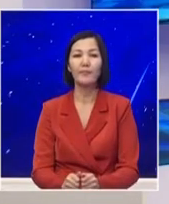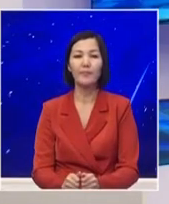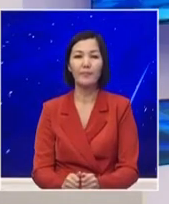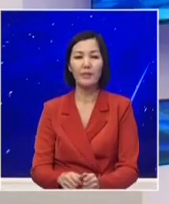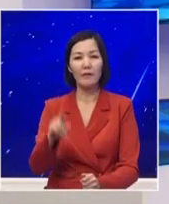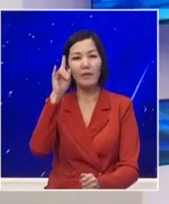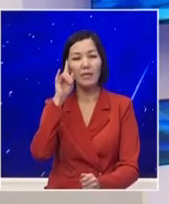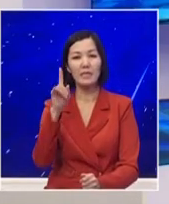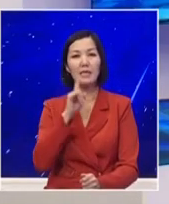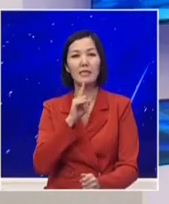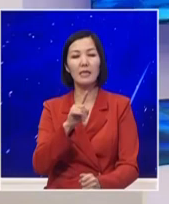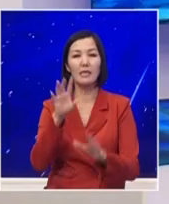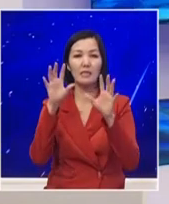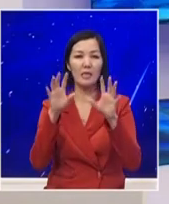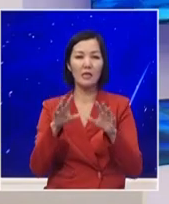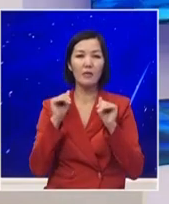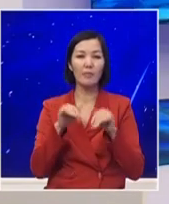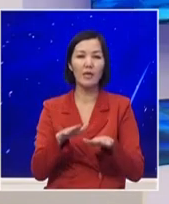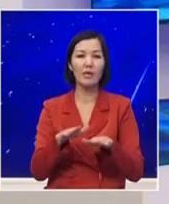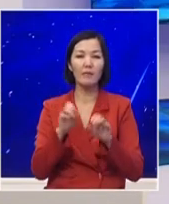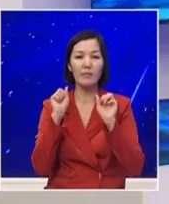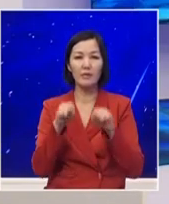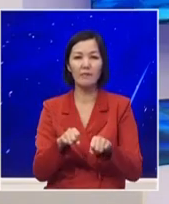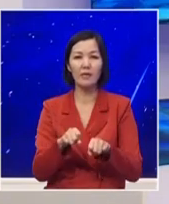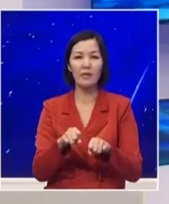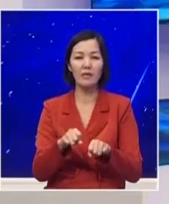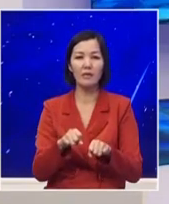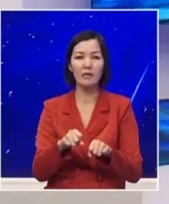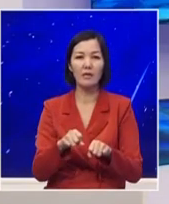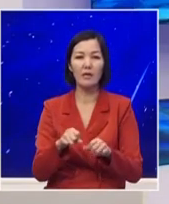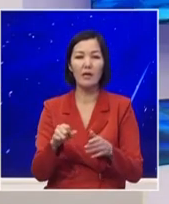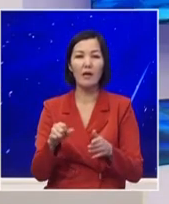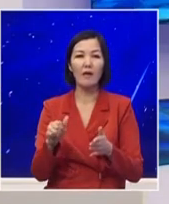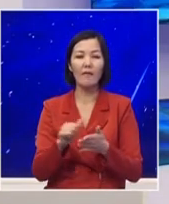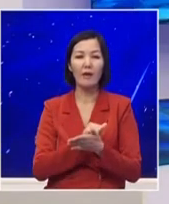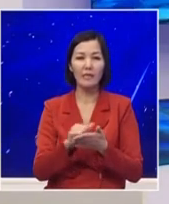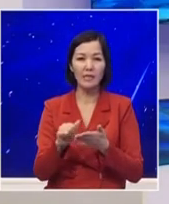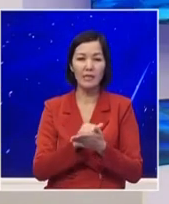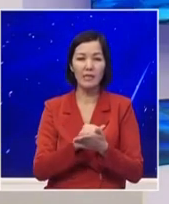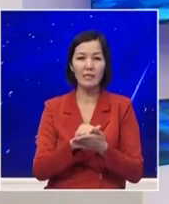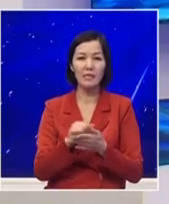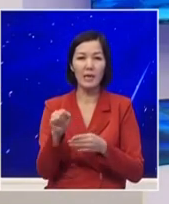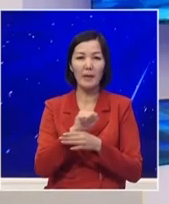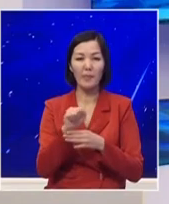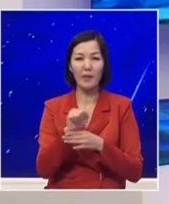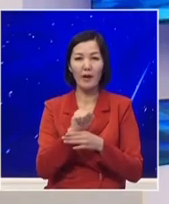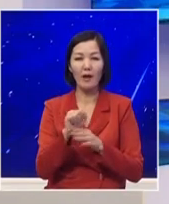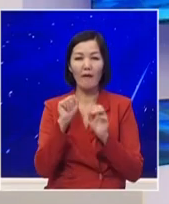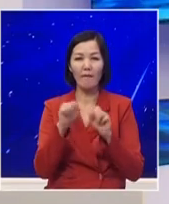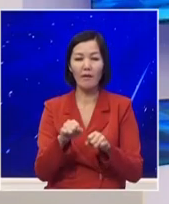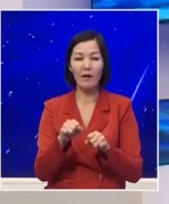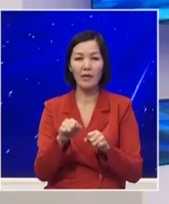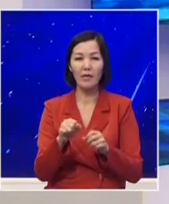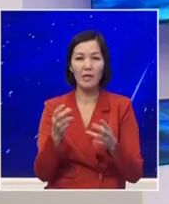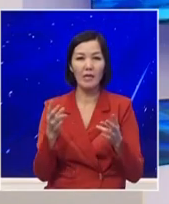В Казахстане принят законопроект, позволяющий не иметь при себе водительские права. После подписания закона главой